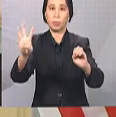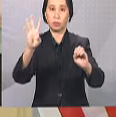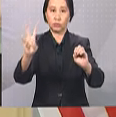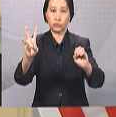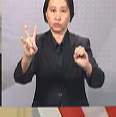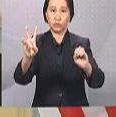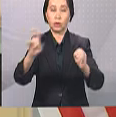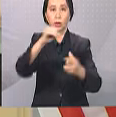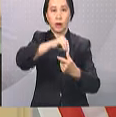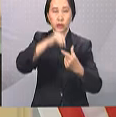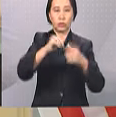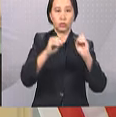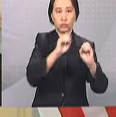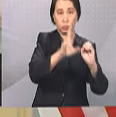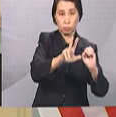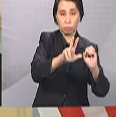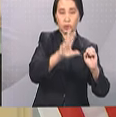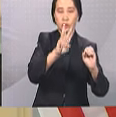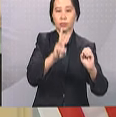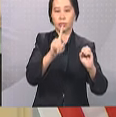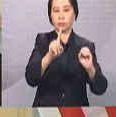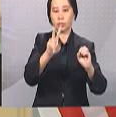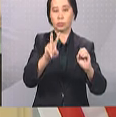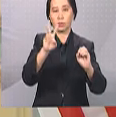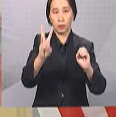03-6126-2247 ataupun